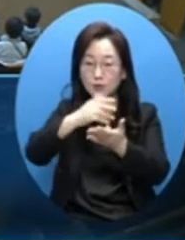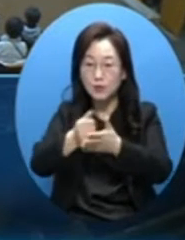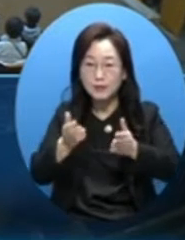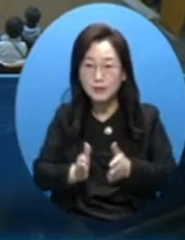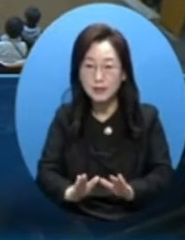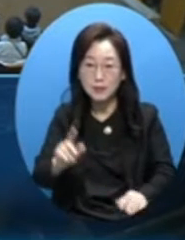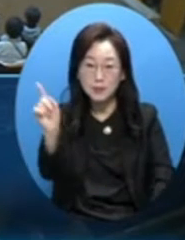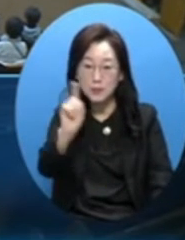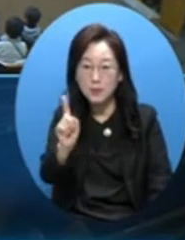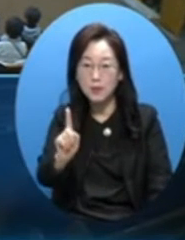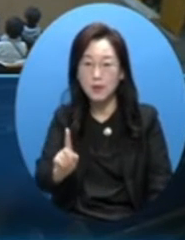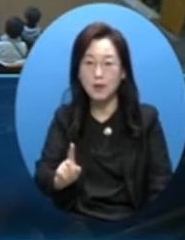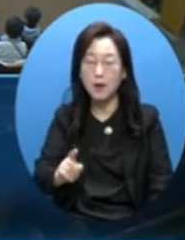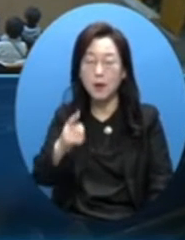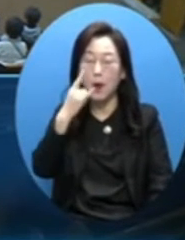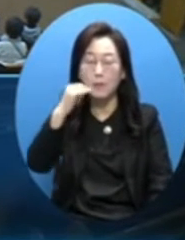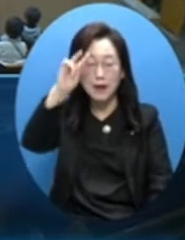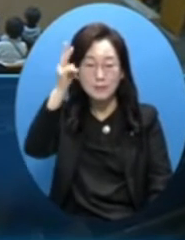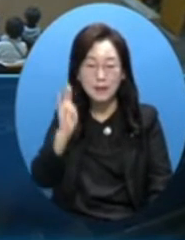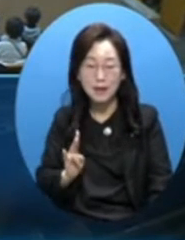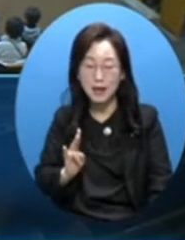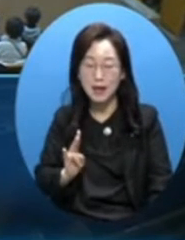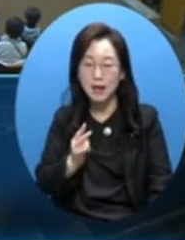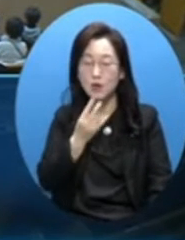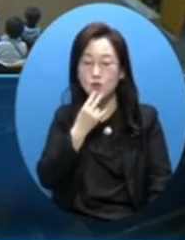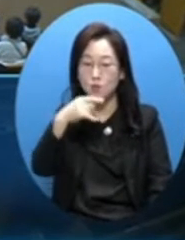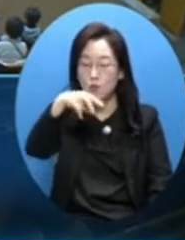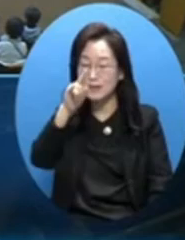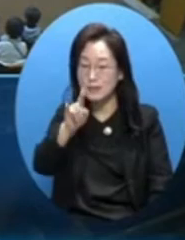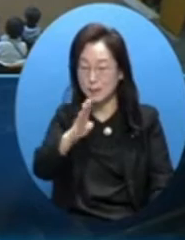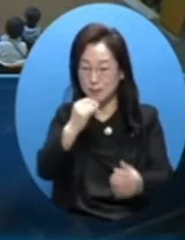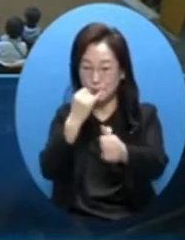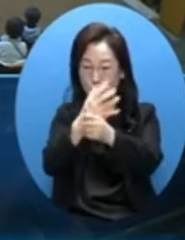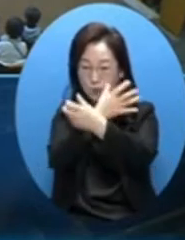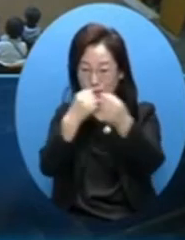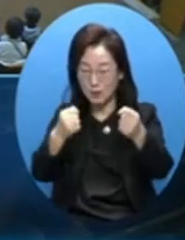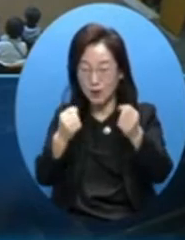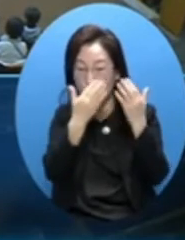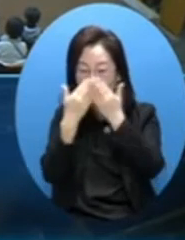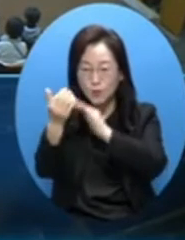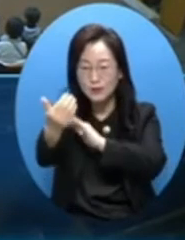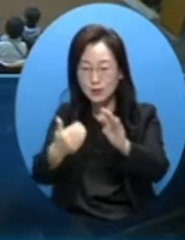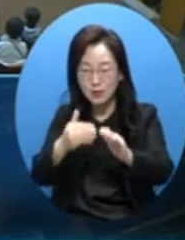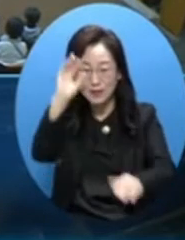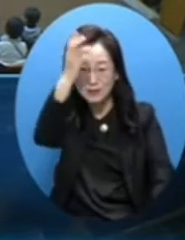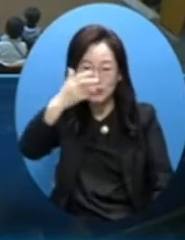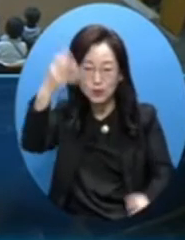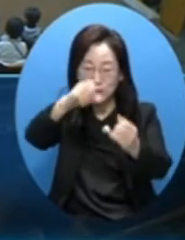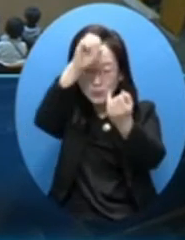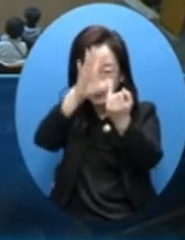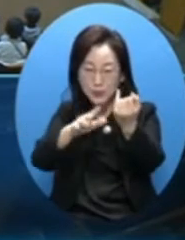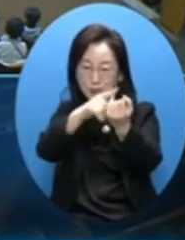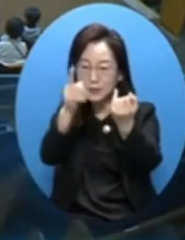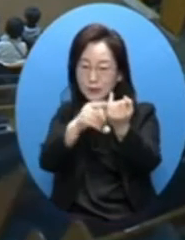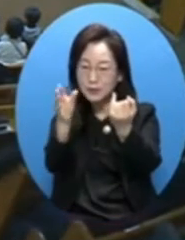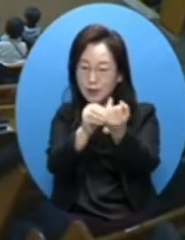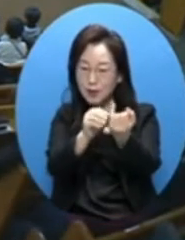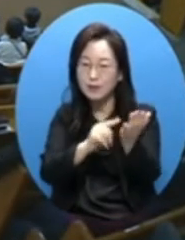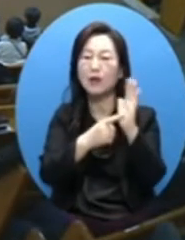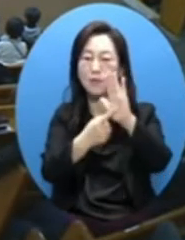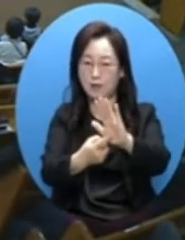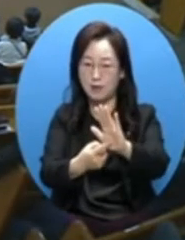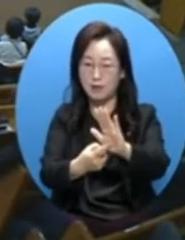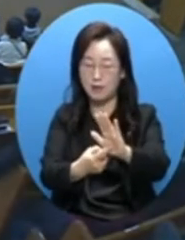나심은 이러하니라. 그의 어머니 마리아가 요셉과 약혼하고 동거하기 전에 성령으로 잉태된 것이 나타났더니. 근데